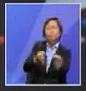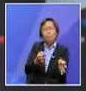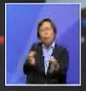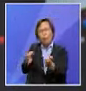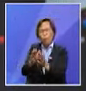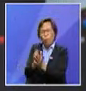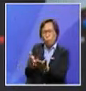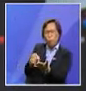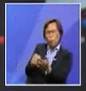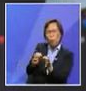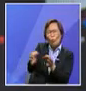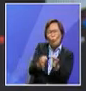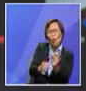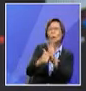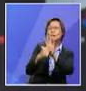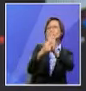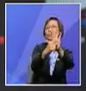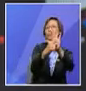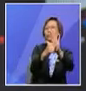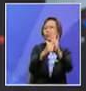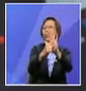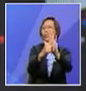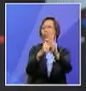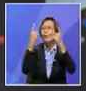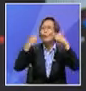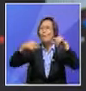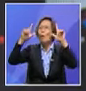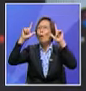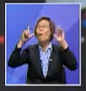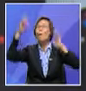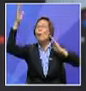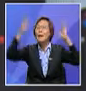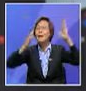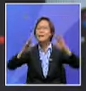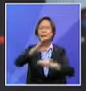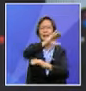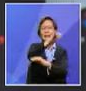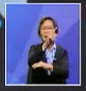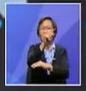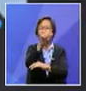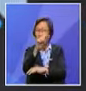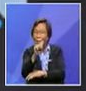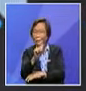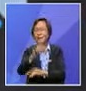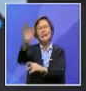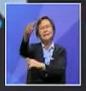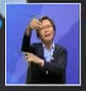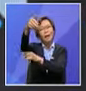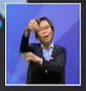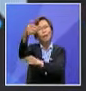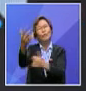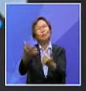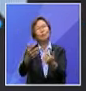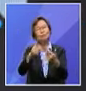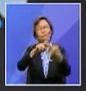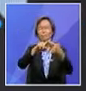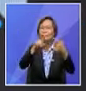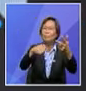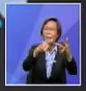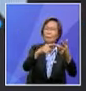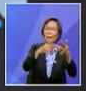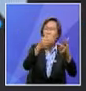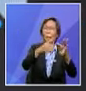tentang simbol-simbol negara. Ya. Ya. Jata negara, tentang Jalur Gemilang,